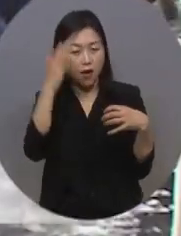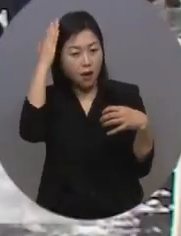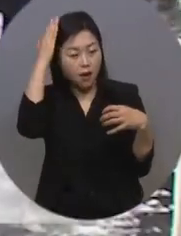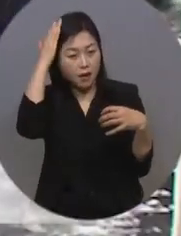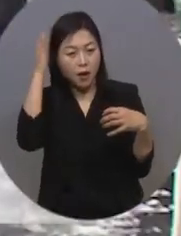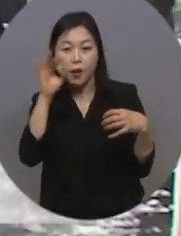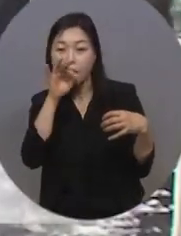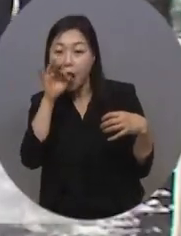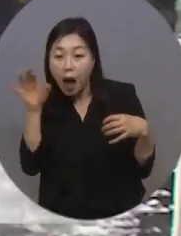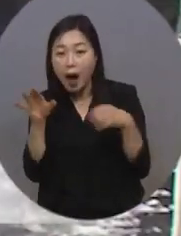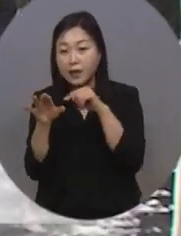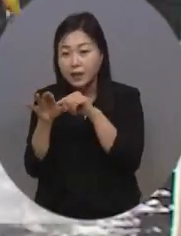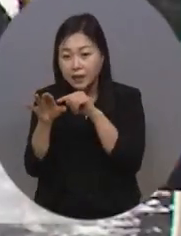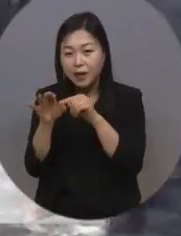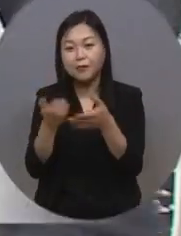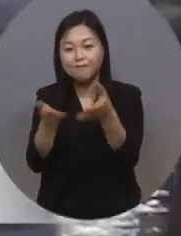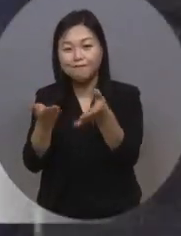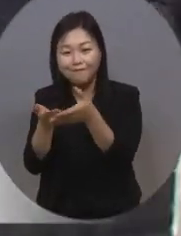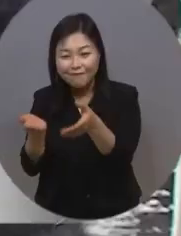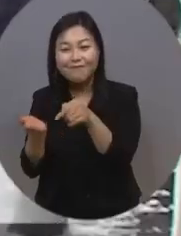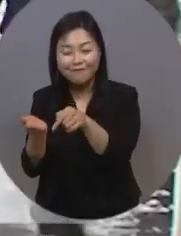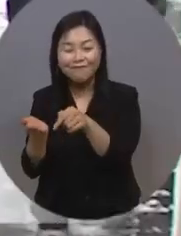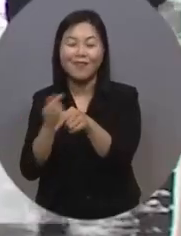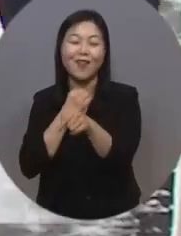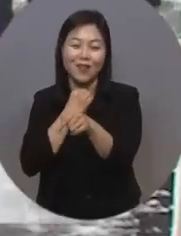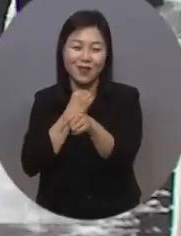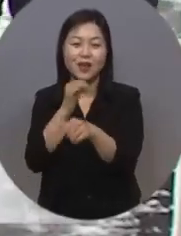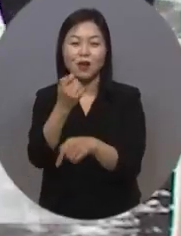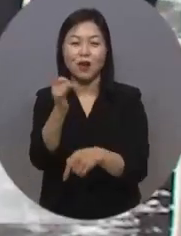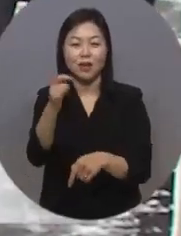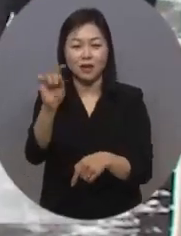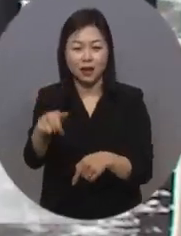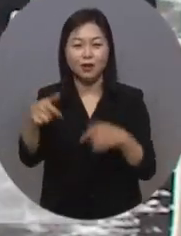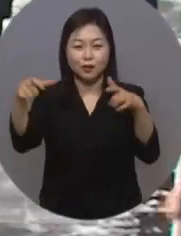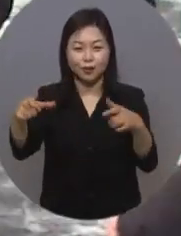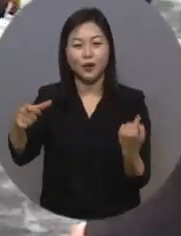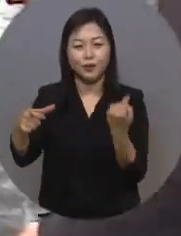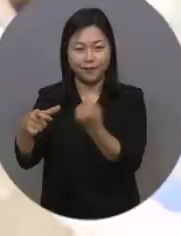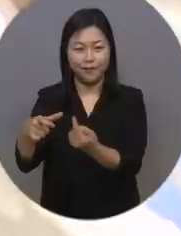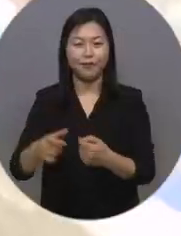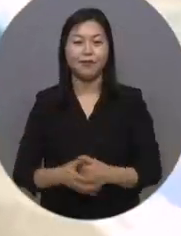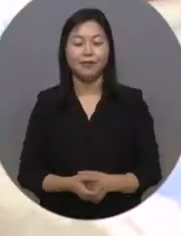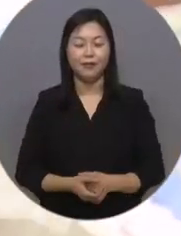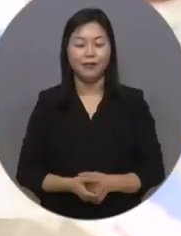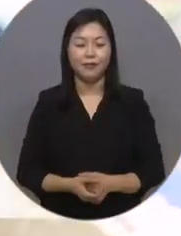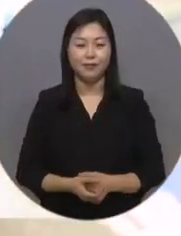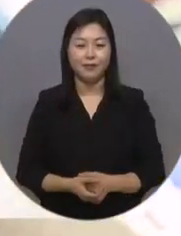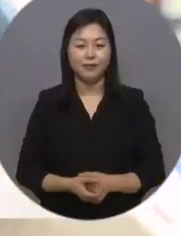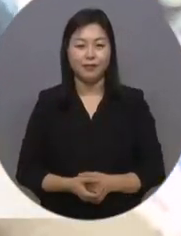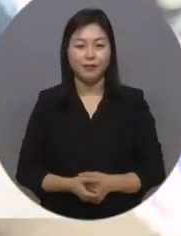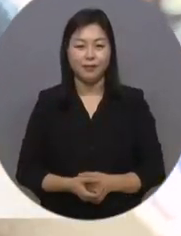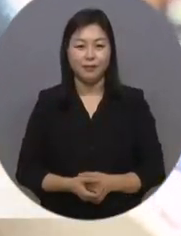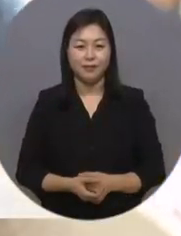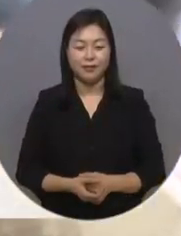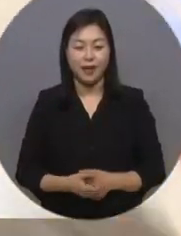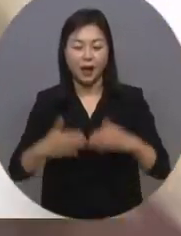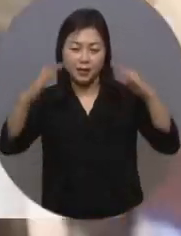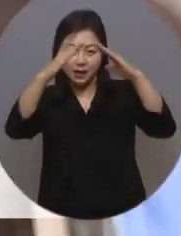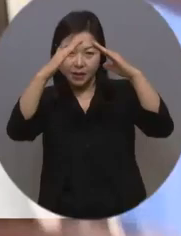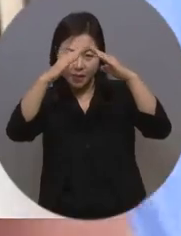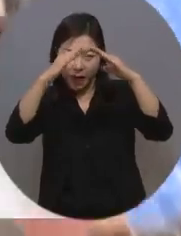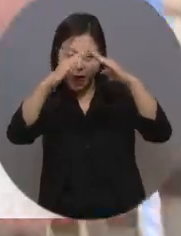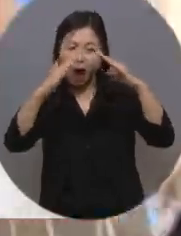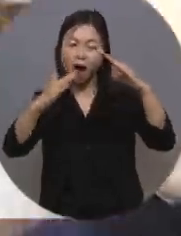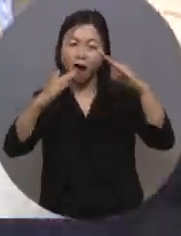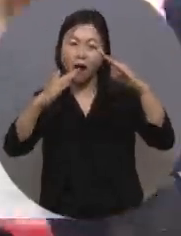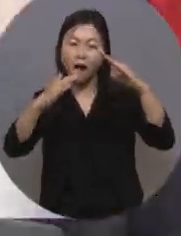연탄 나눔 봉사활동을 좀 하려고 오늘 관악구에 찾아뵙게 됐습니다. 저마 밑에 고드름이 달릴 정도로